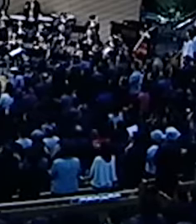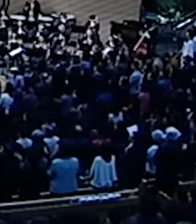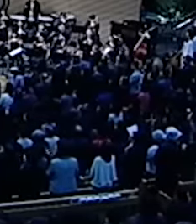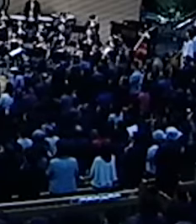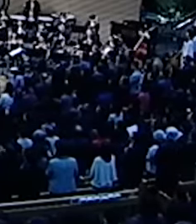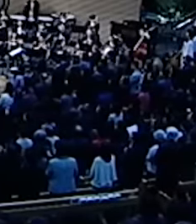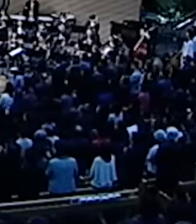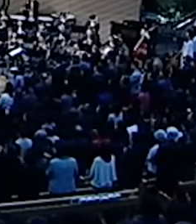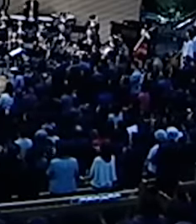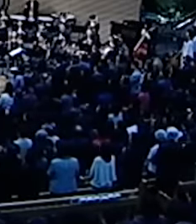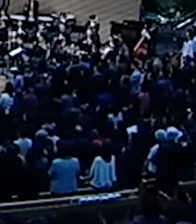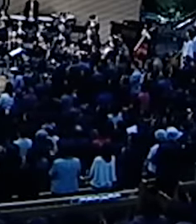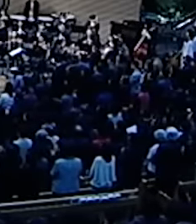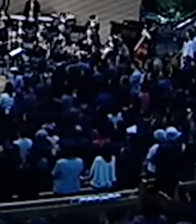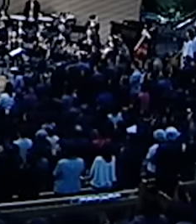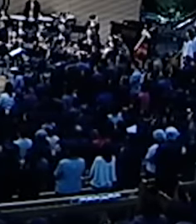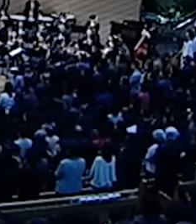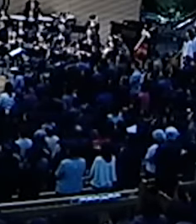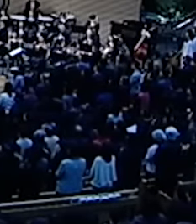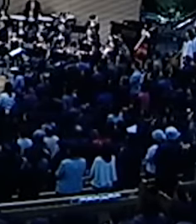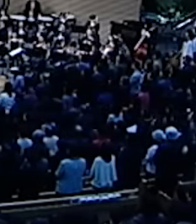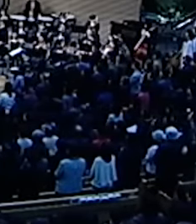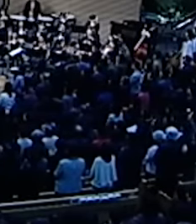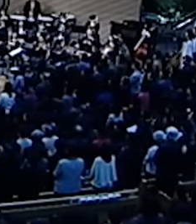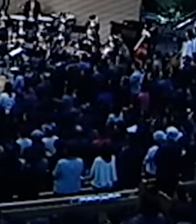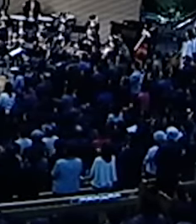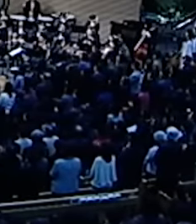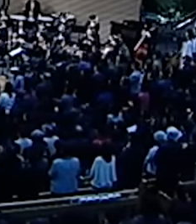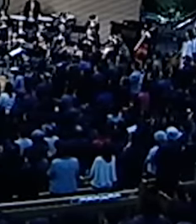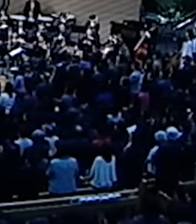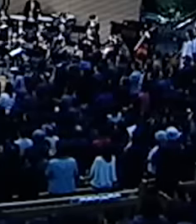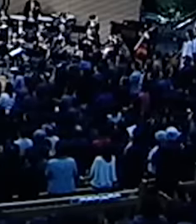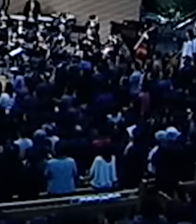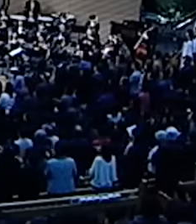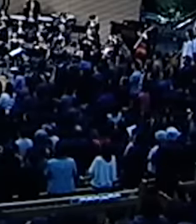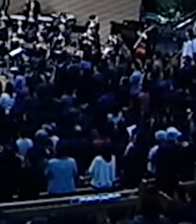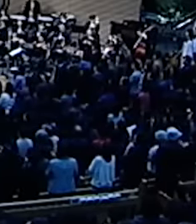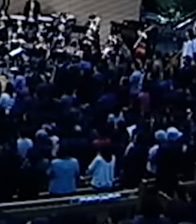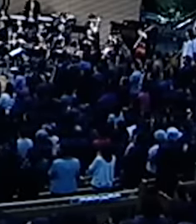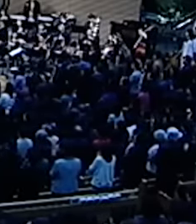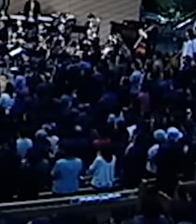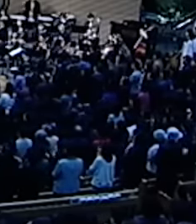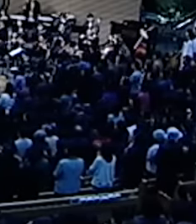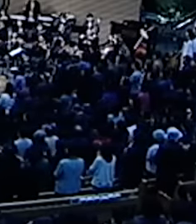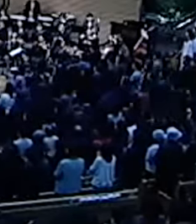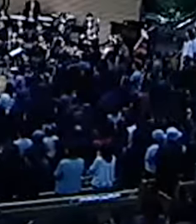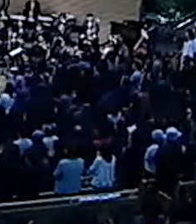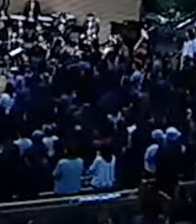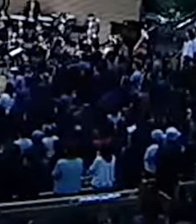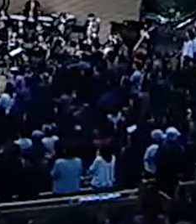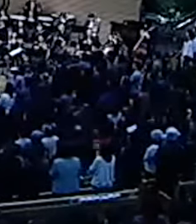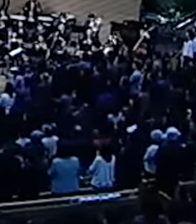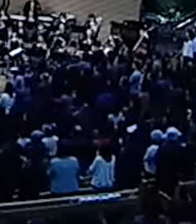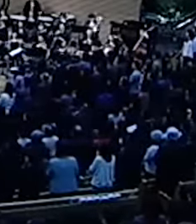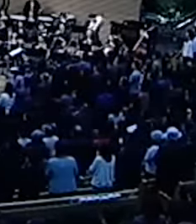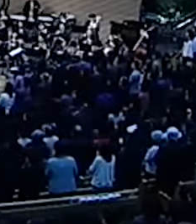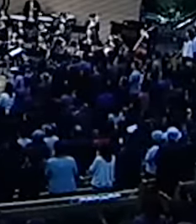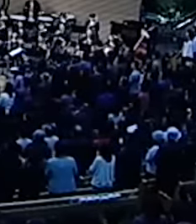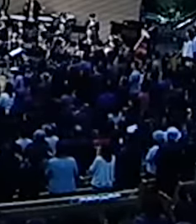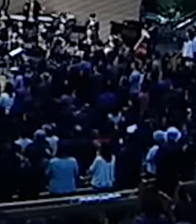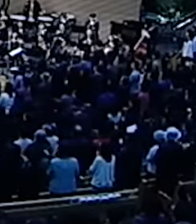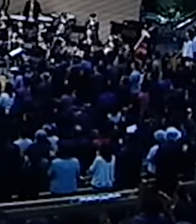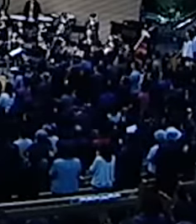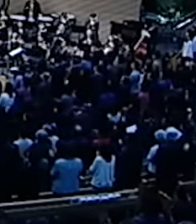날마다 우리 걸어 한 걸 한거를